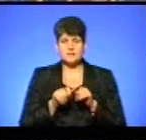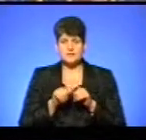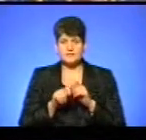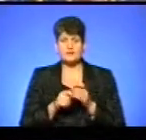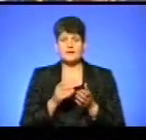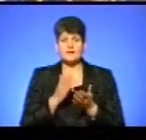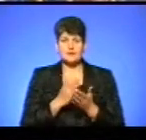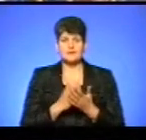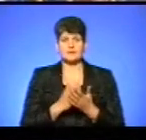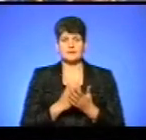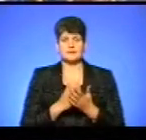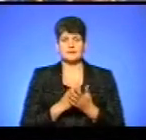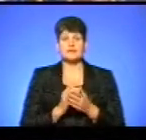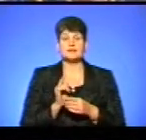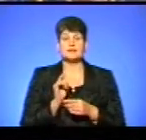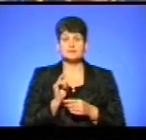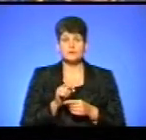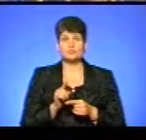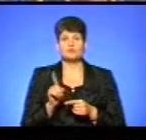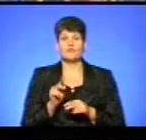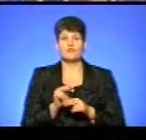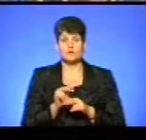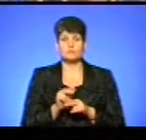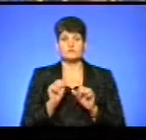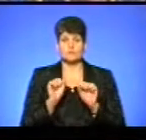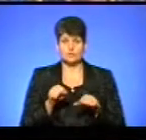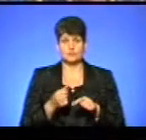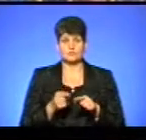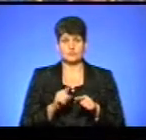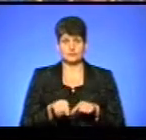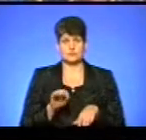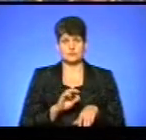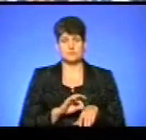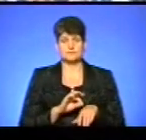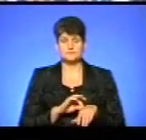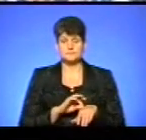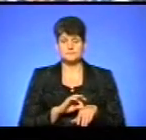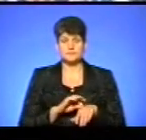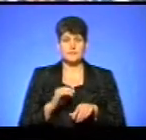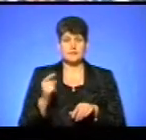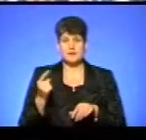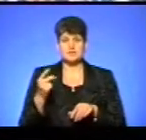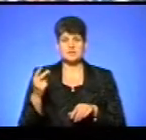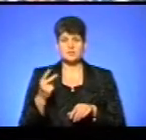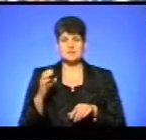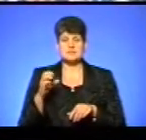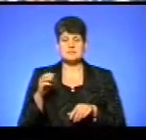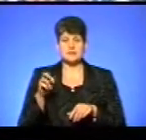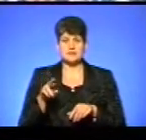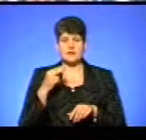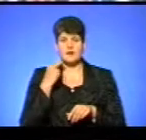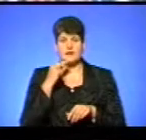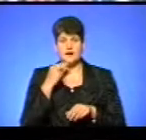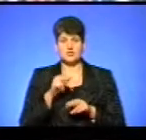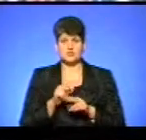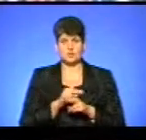запорукою вилікування від даної захворювання. Перші, другі стадії